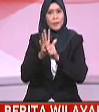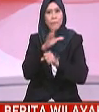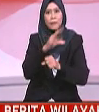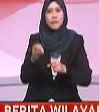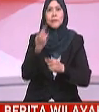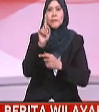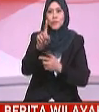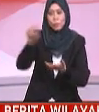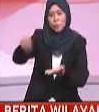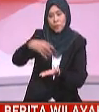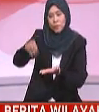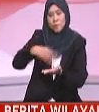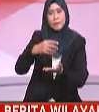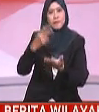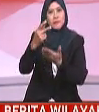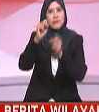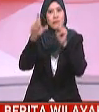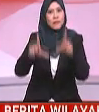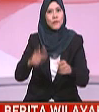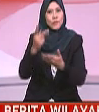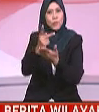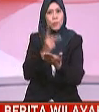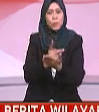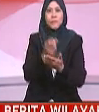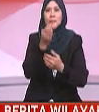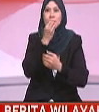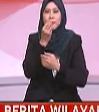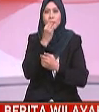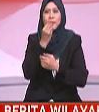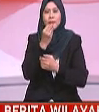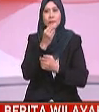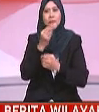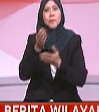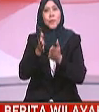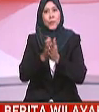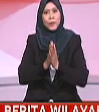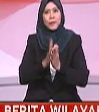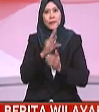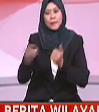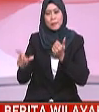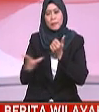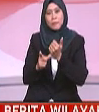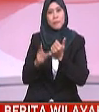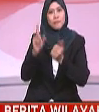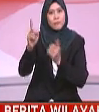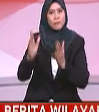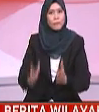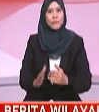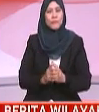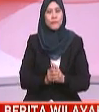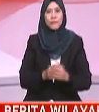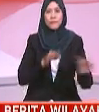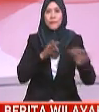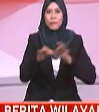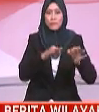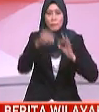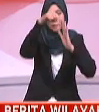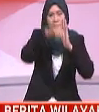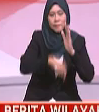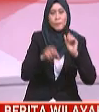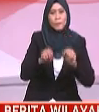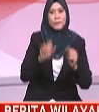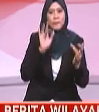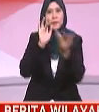satu salinan sijil kursus pengendali makanan pemohon dan seorang pembantu. Untuk keterangan lanjut, boleh